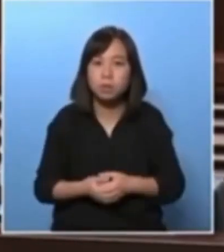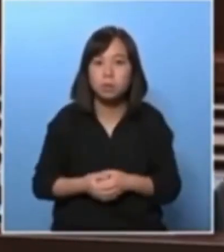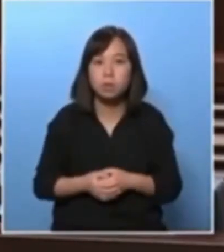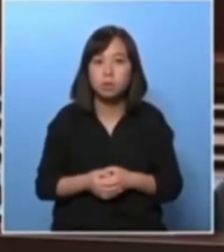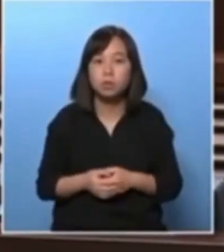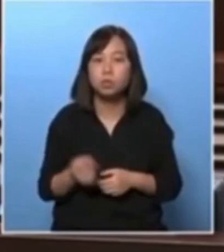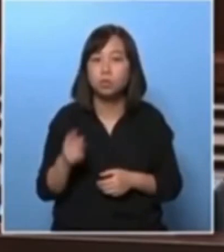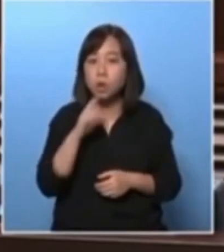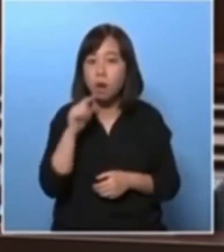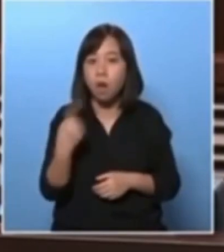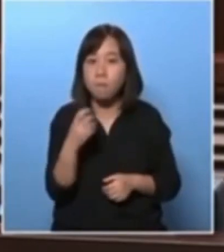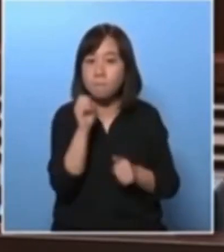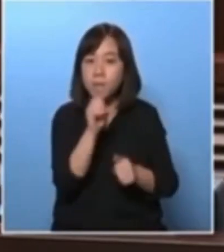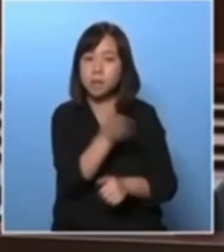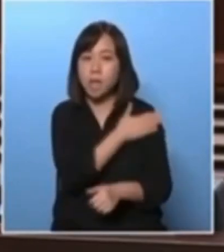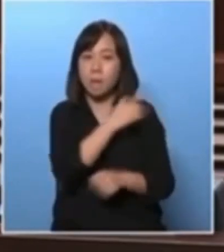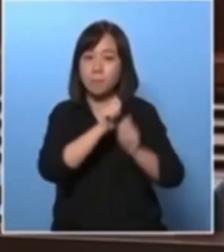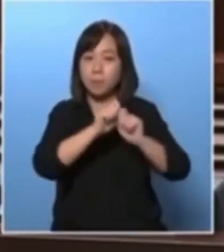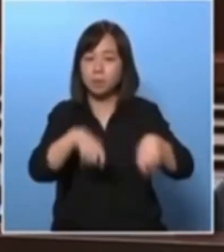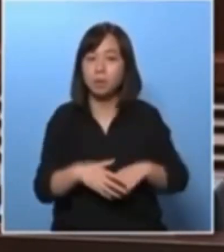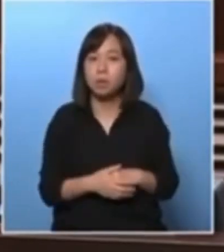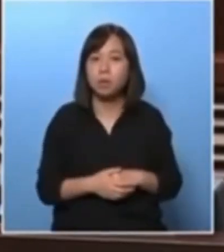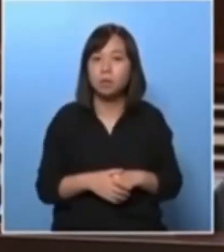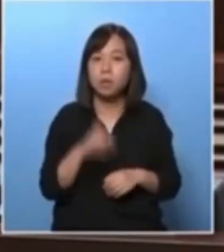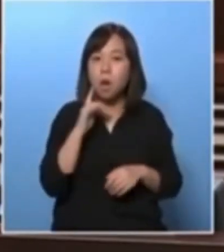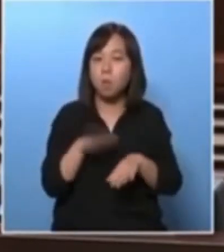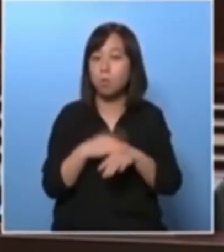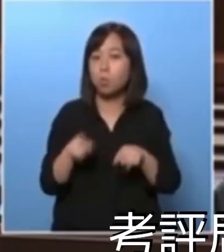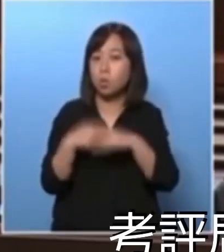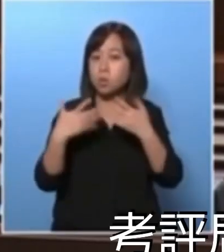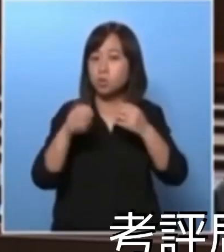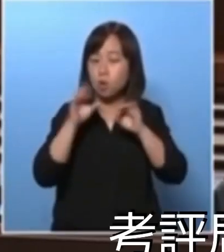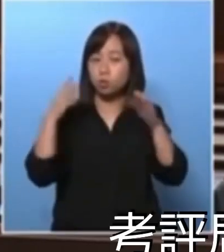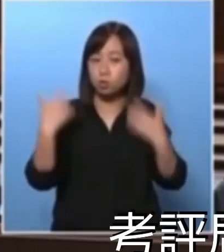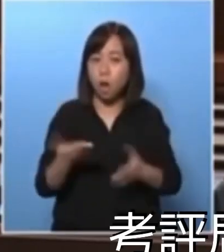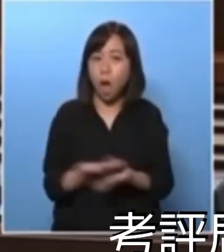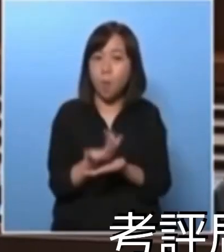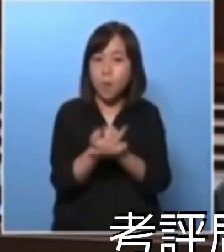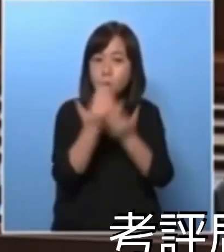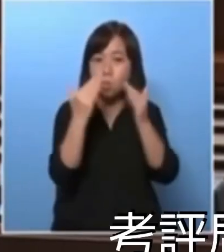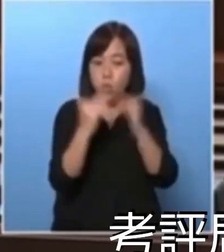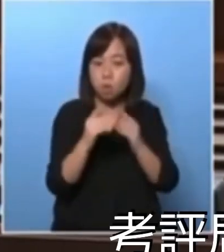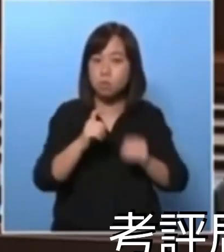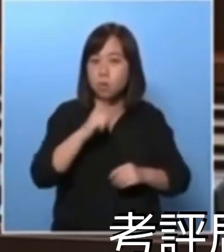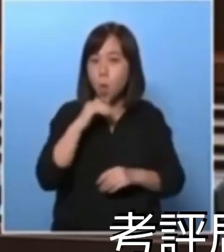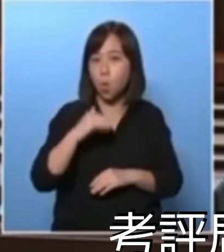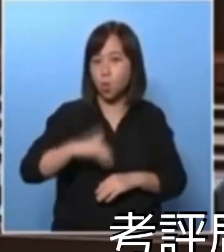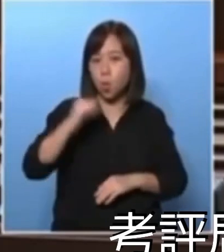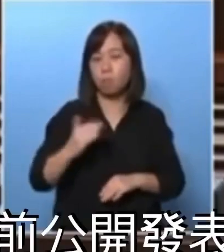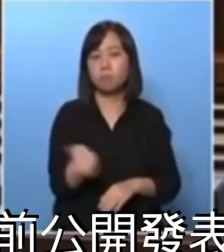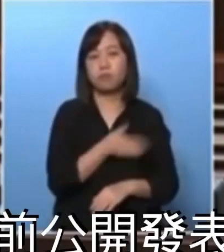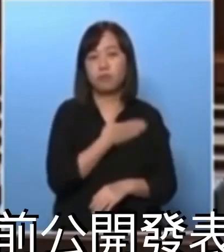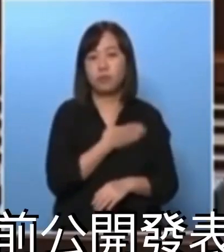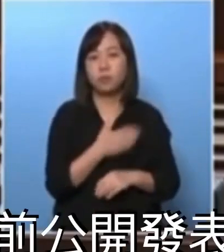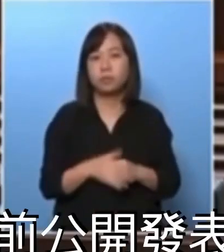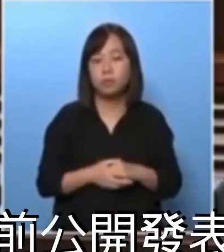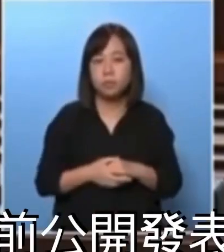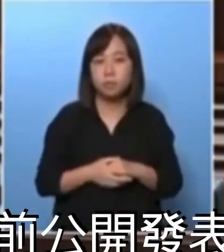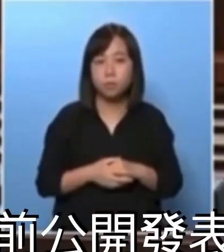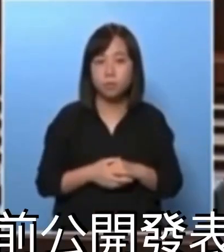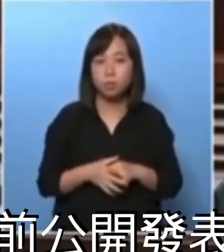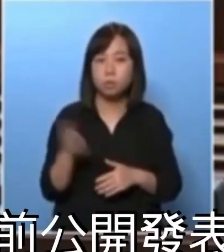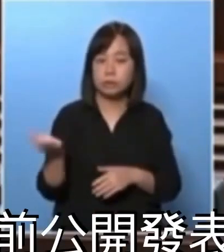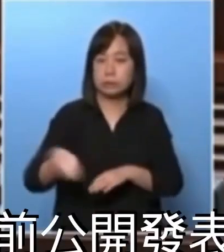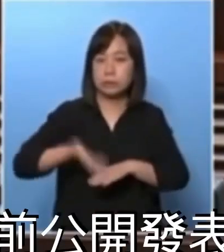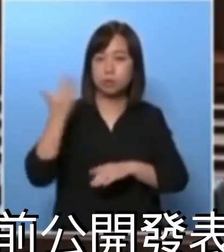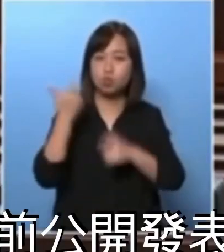啊，问责嘅问题，刚才我哋同事已经我讲过啦，考评局下下系有高级嘅职员。在早